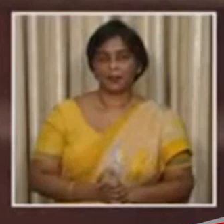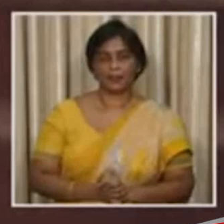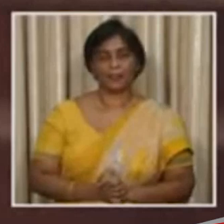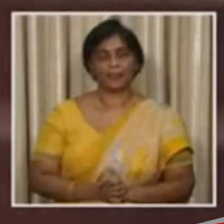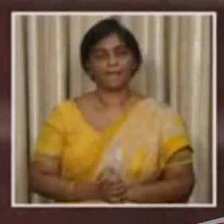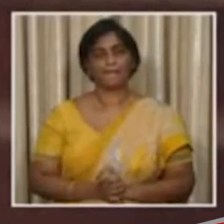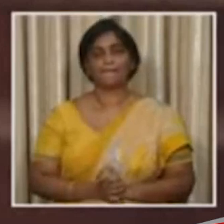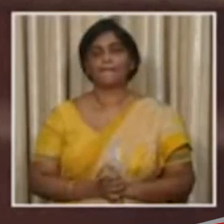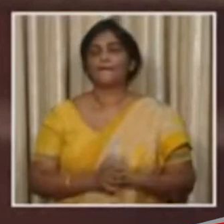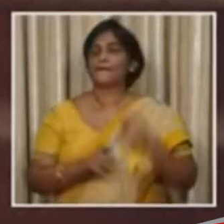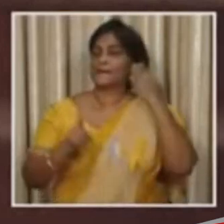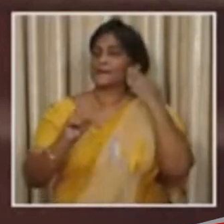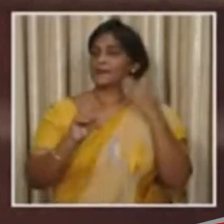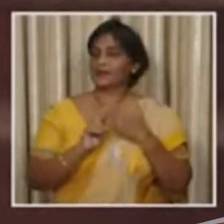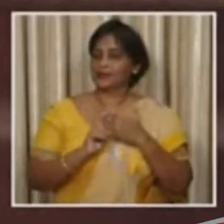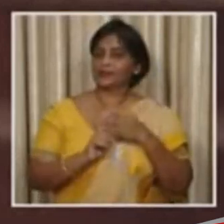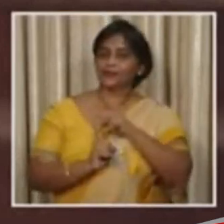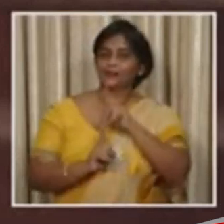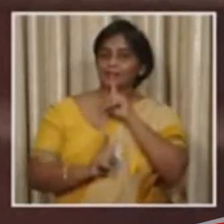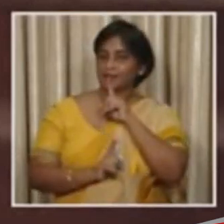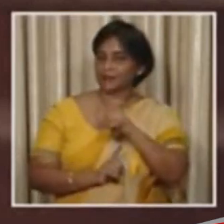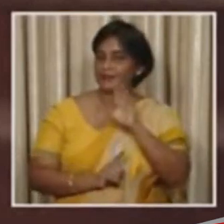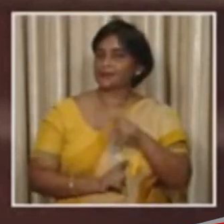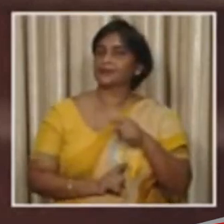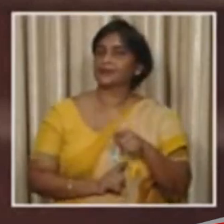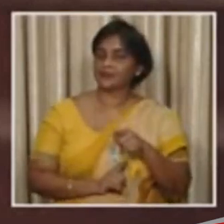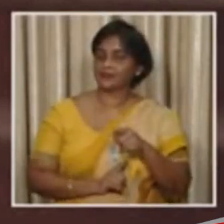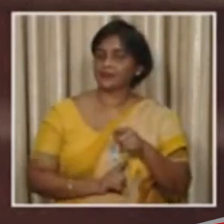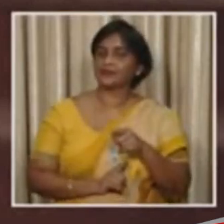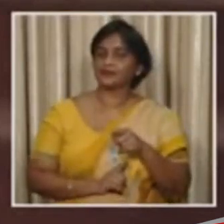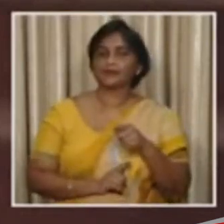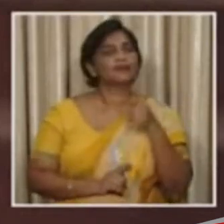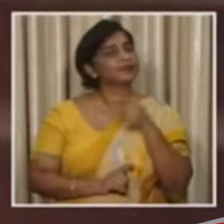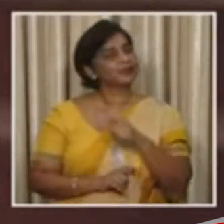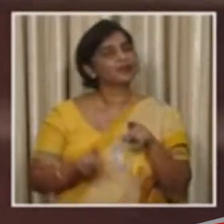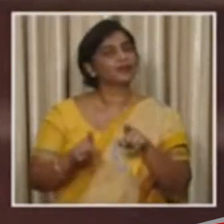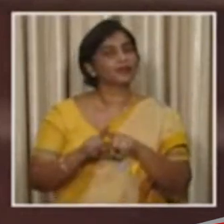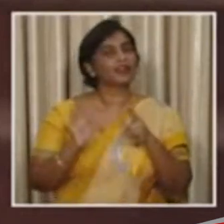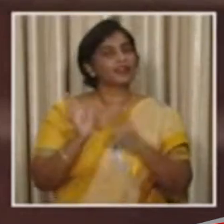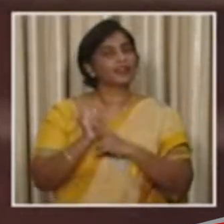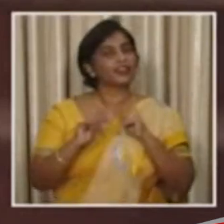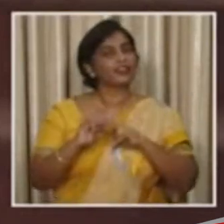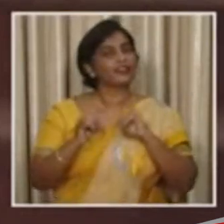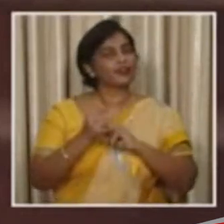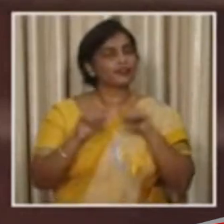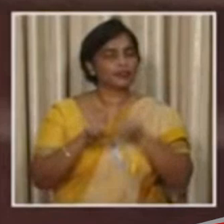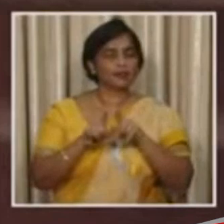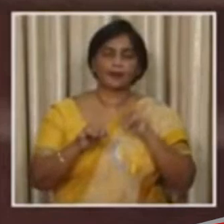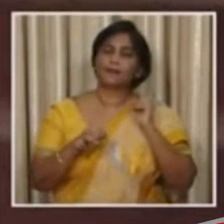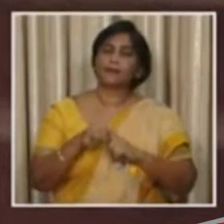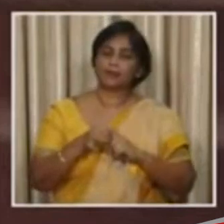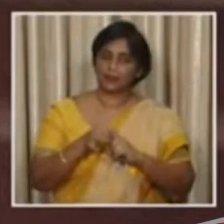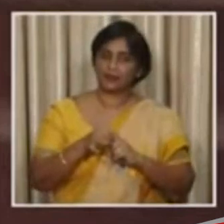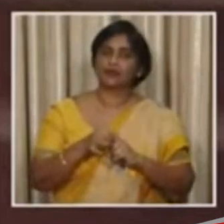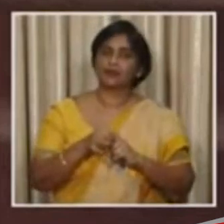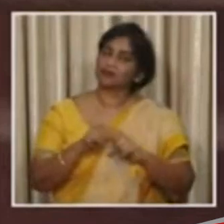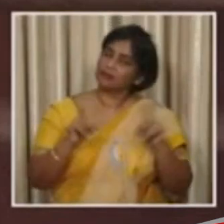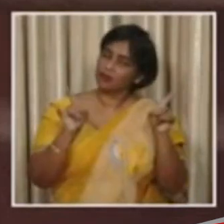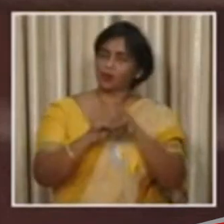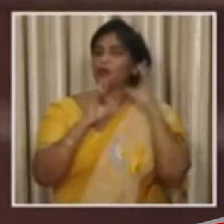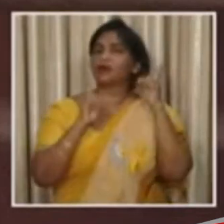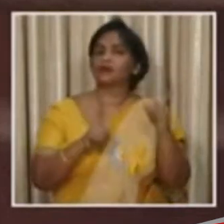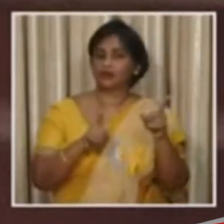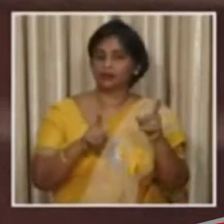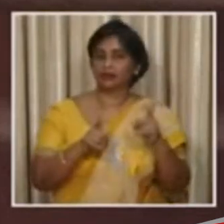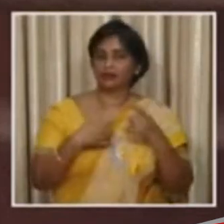මොකද මේකට හේතුව කියන්න ඕනේ මේකත් අර VFS එක වගේ ප්‍රශ්නයක්. කෙලින්ම VFS එක වගේ ප්‍රශ්නකින්